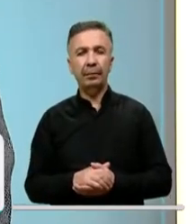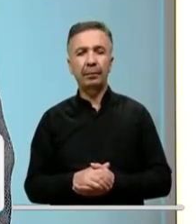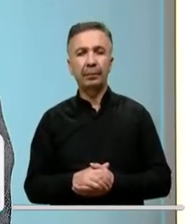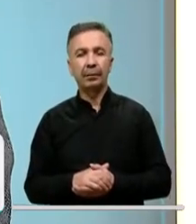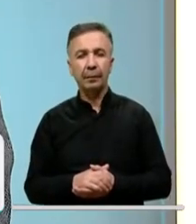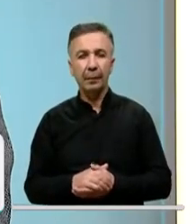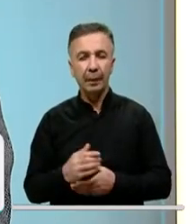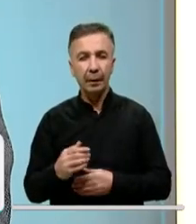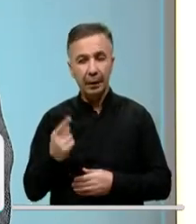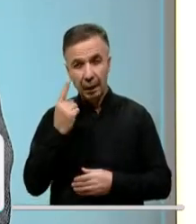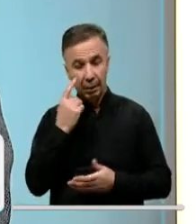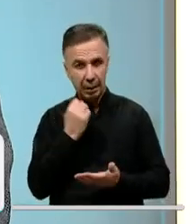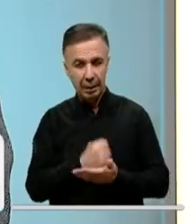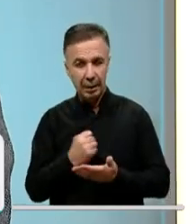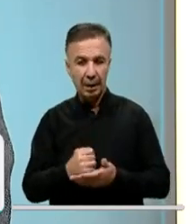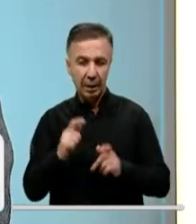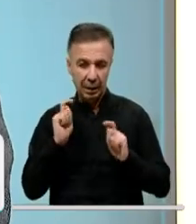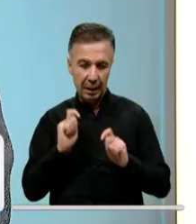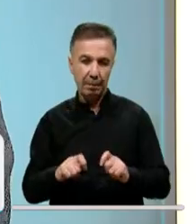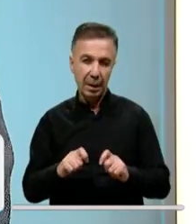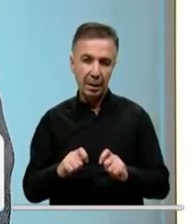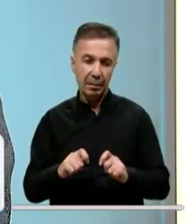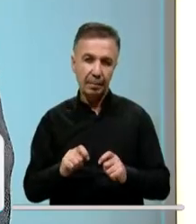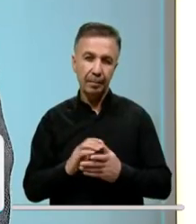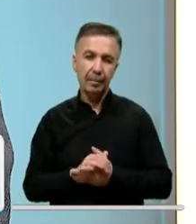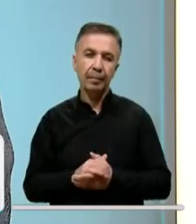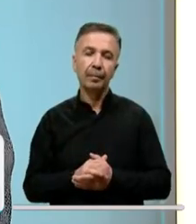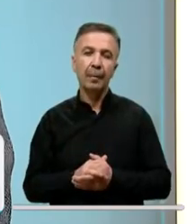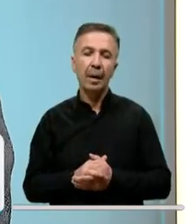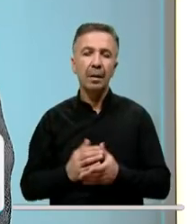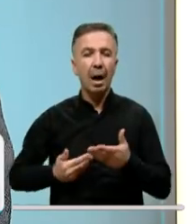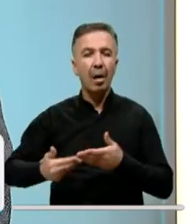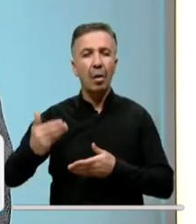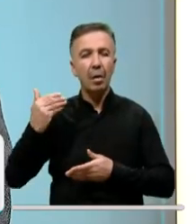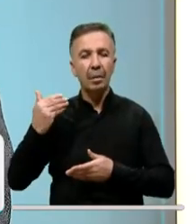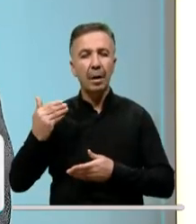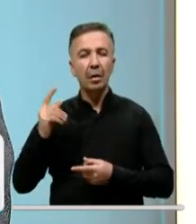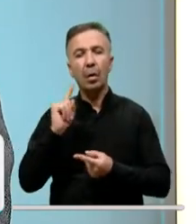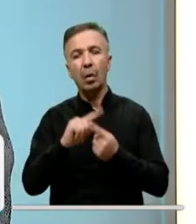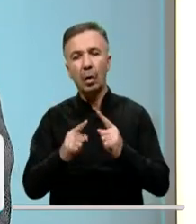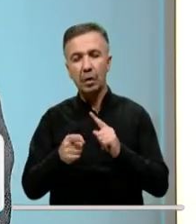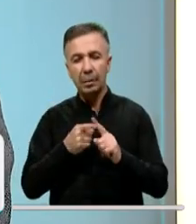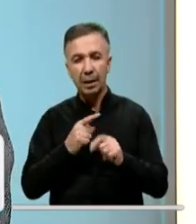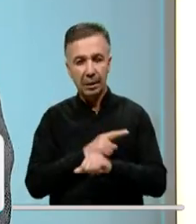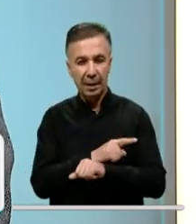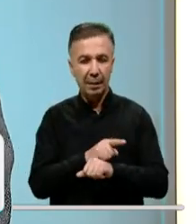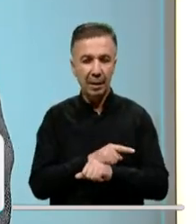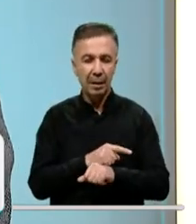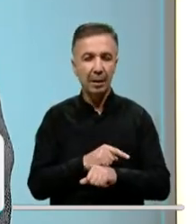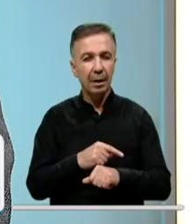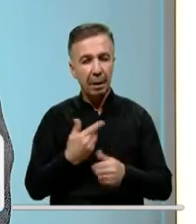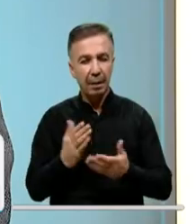resmi nikah yapmak, nikahı tescil ettirmek ta öteden beri, Osmanlı döneminden beri,